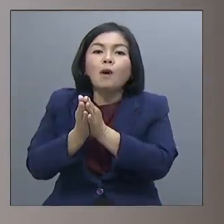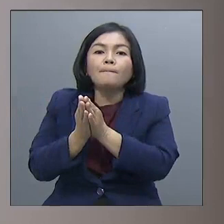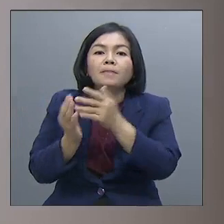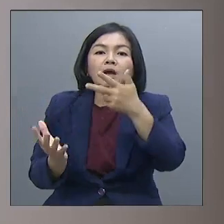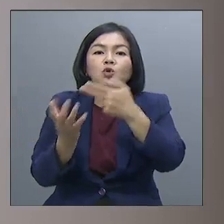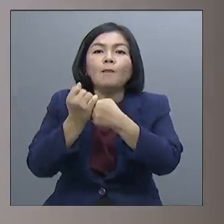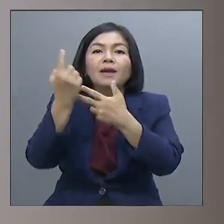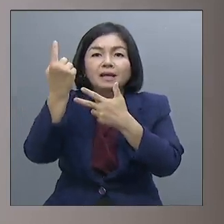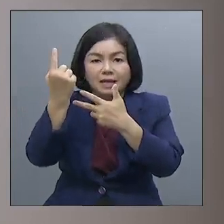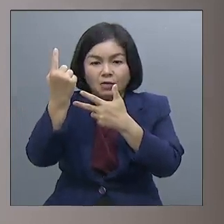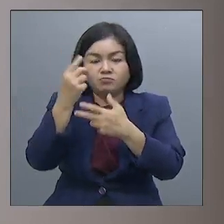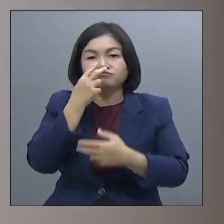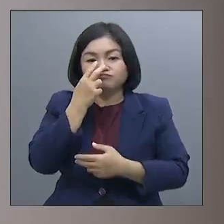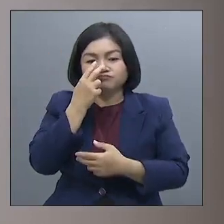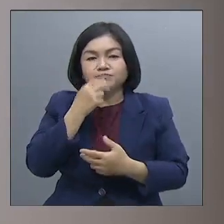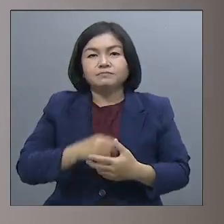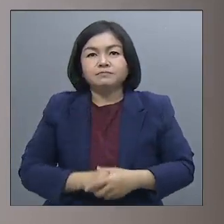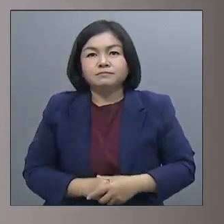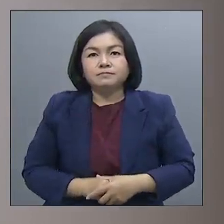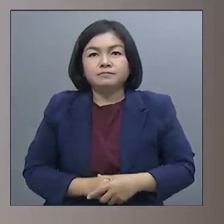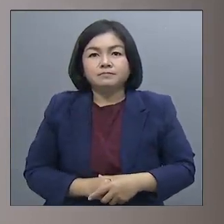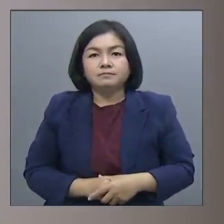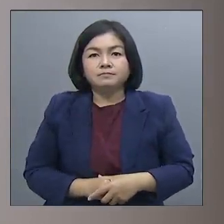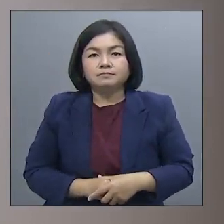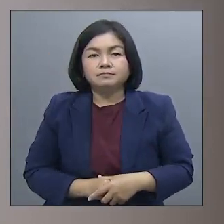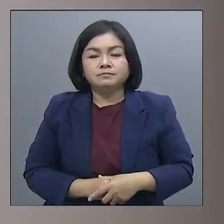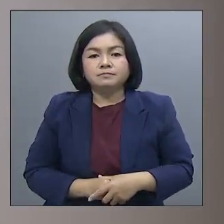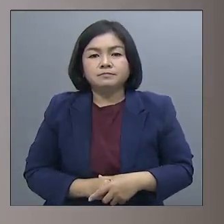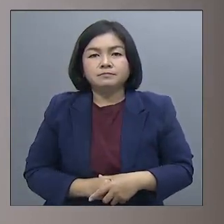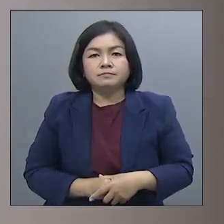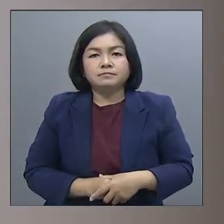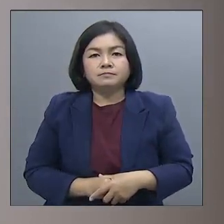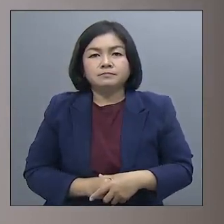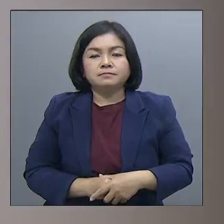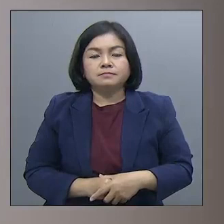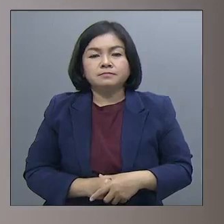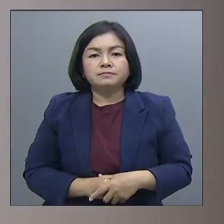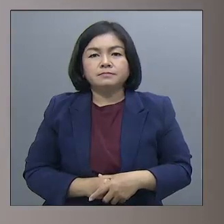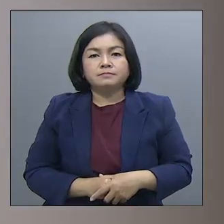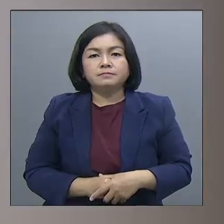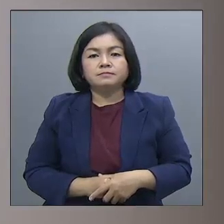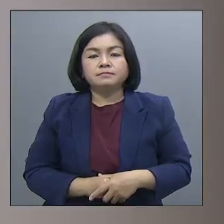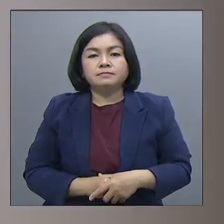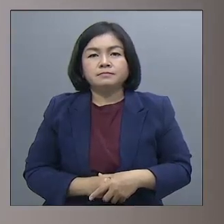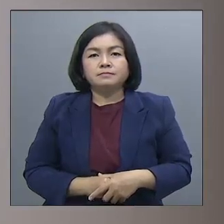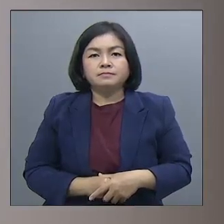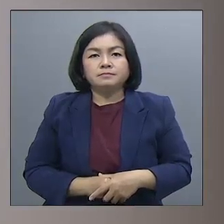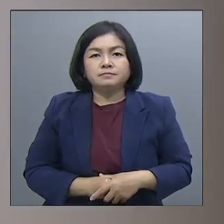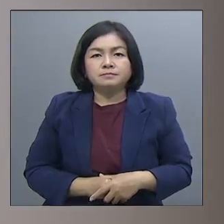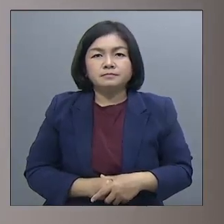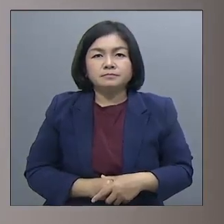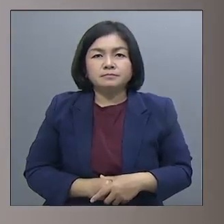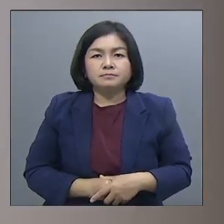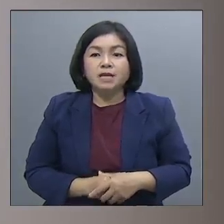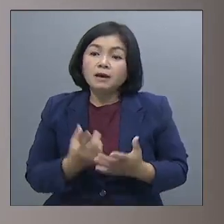ก็จะได้แบบนี้เลยจ้านี่เลยจ้าพอจะส่งแบบคนเล่นของมาให้ฉันได้ยินนะฮะไปได้เอาไปจ้า